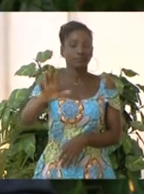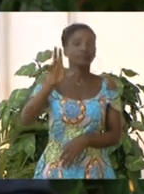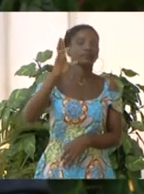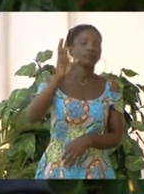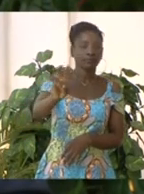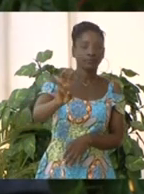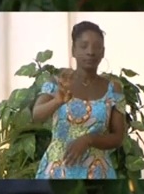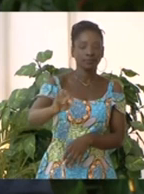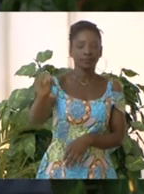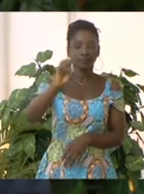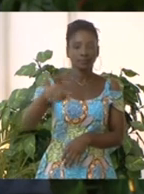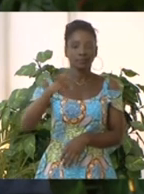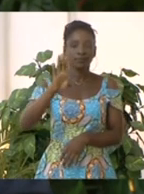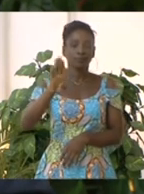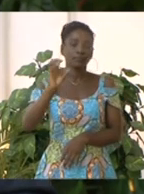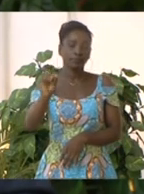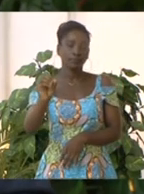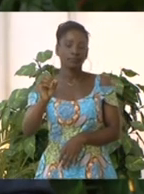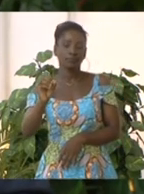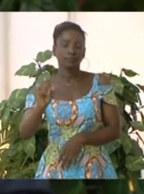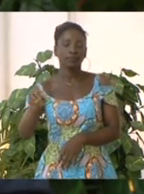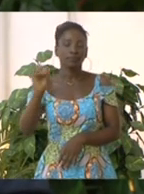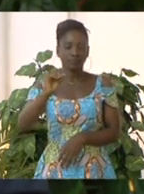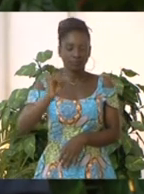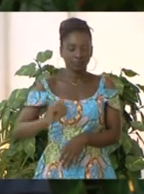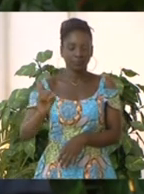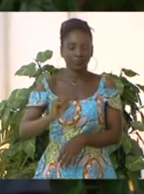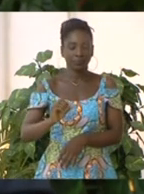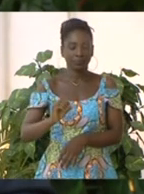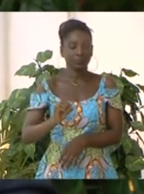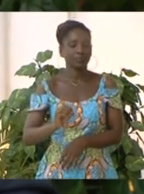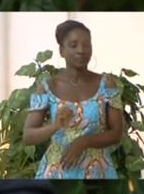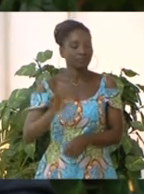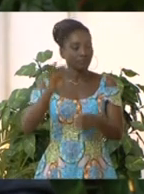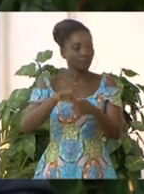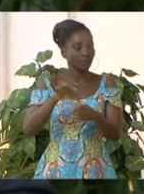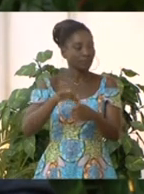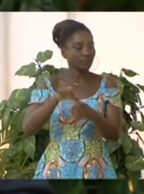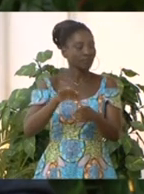Soit 0,40%. Suffrage exprimé,